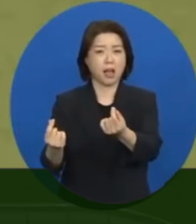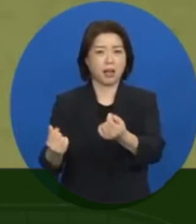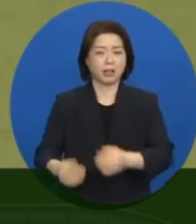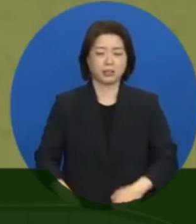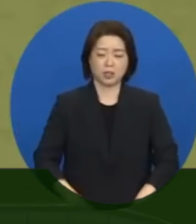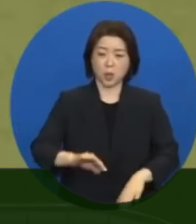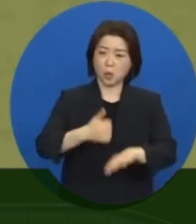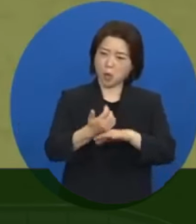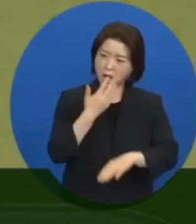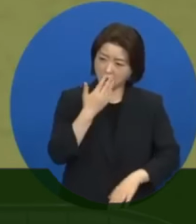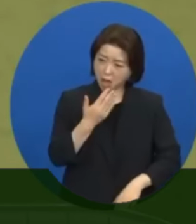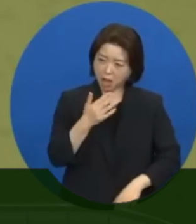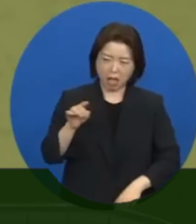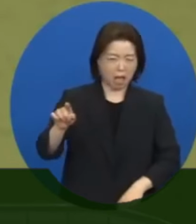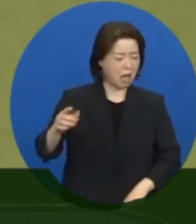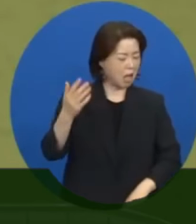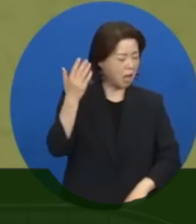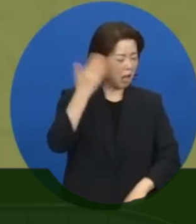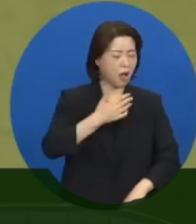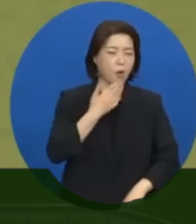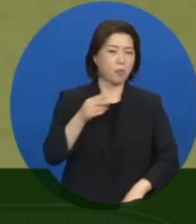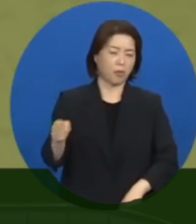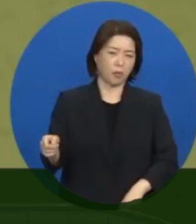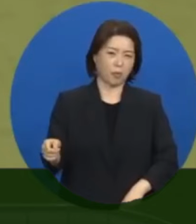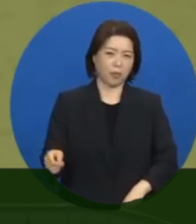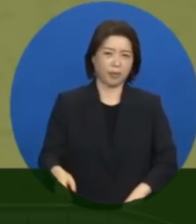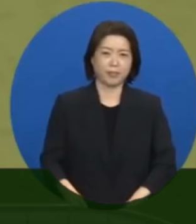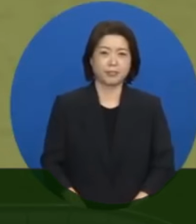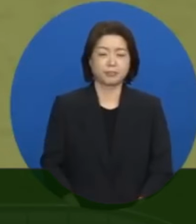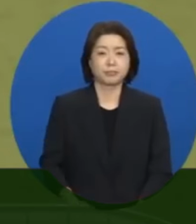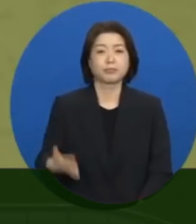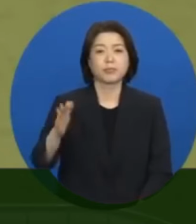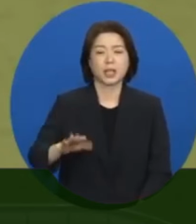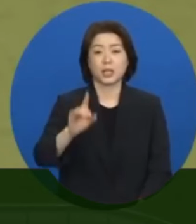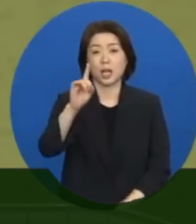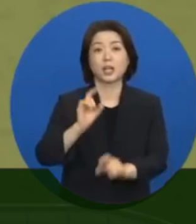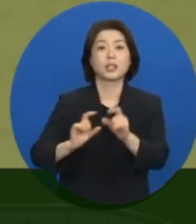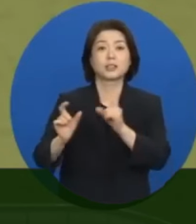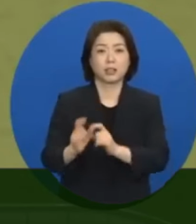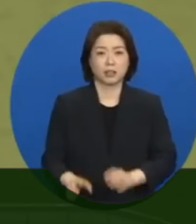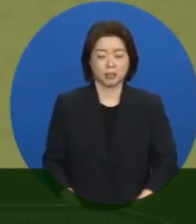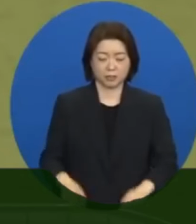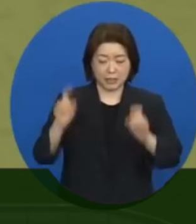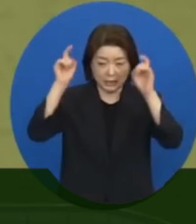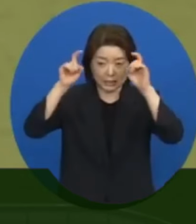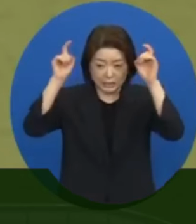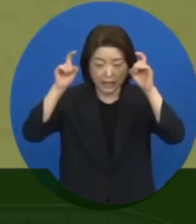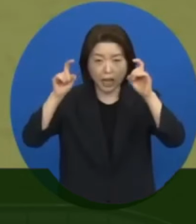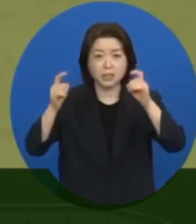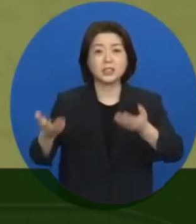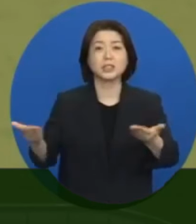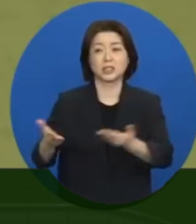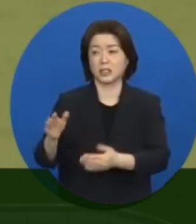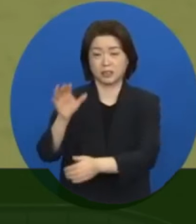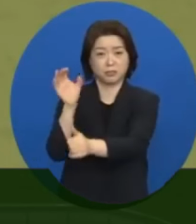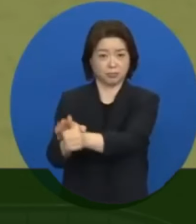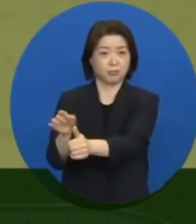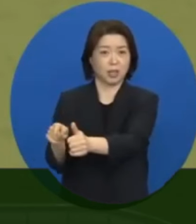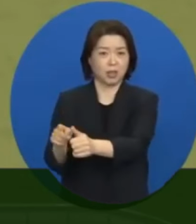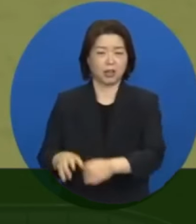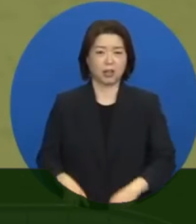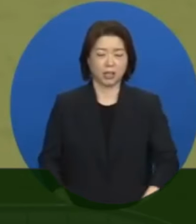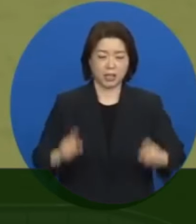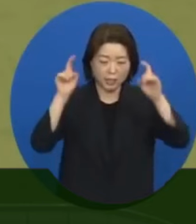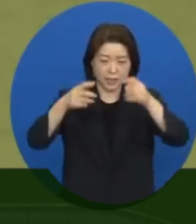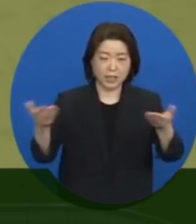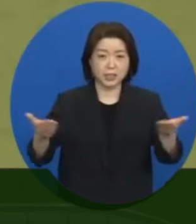전혀 없는 사람 뭐 이런 의미예요 게다가 하나 더 있어요 양치는 목자라는 겁니다 여러분 양치는